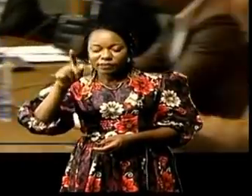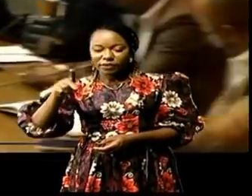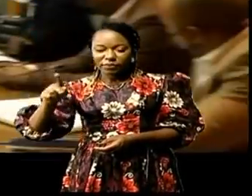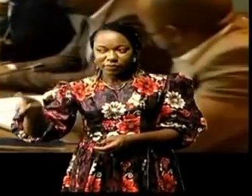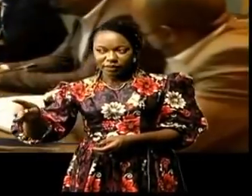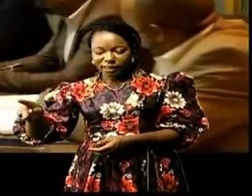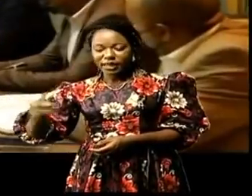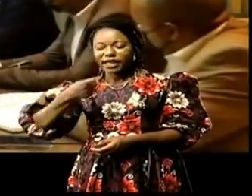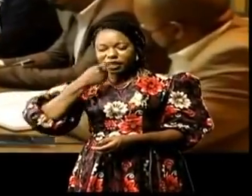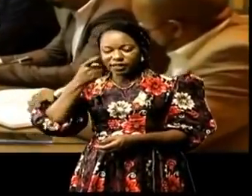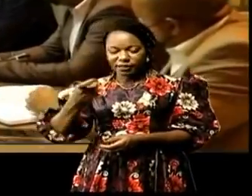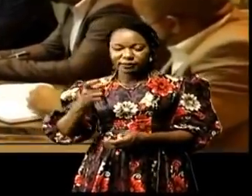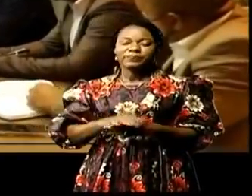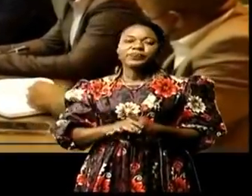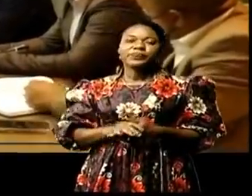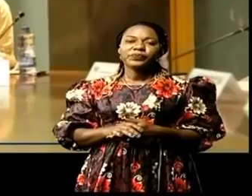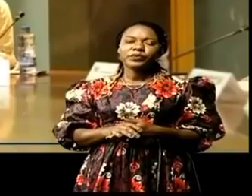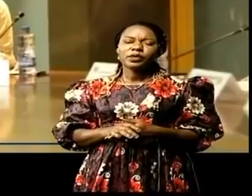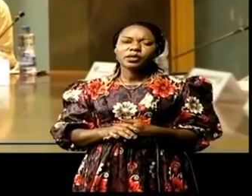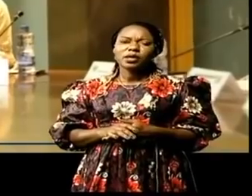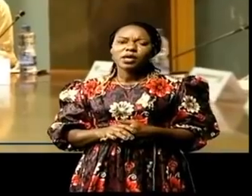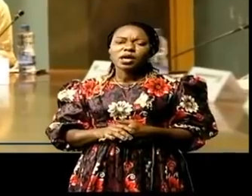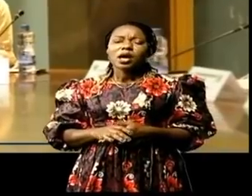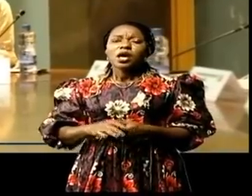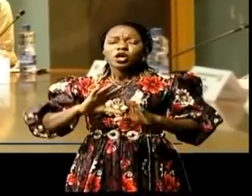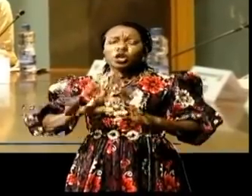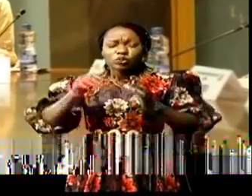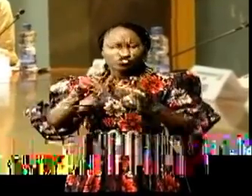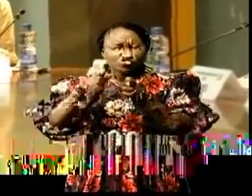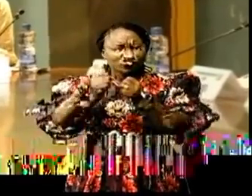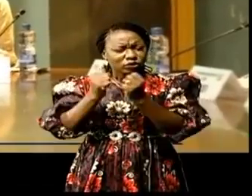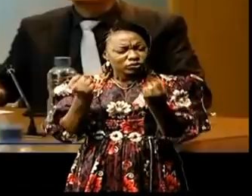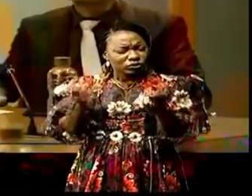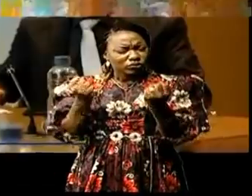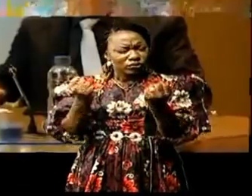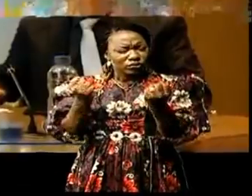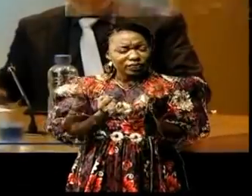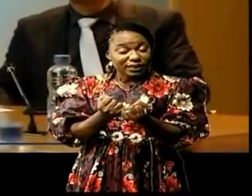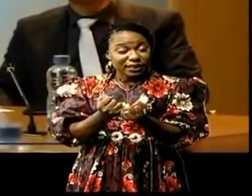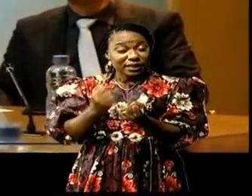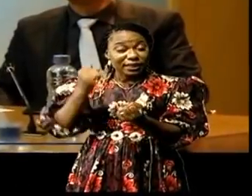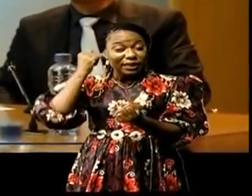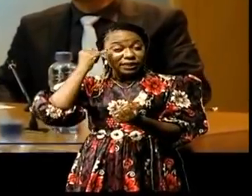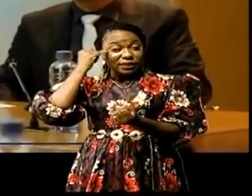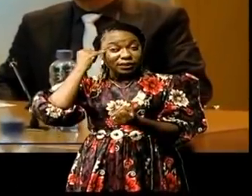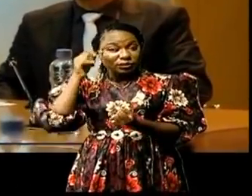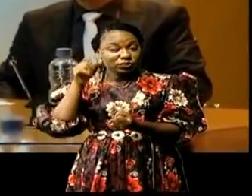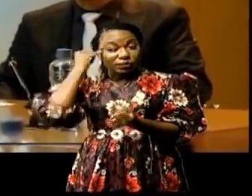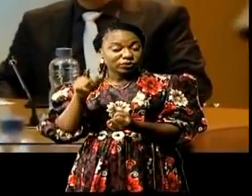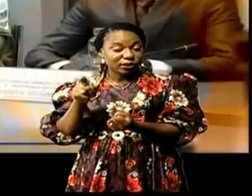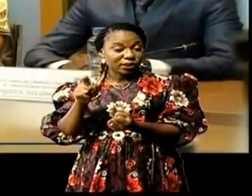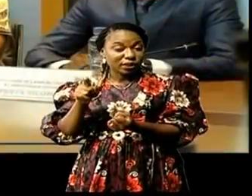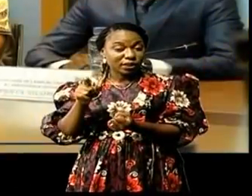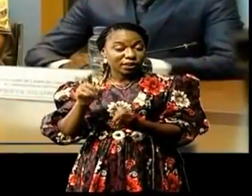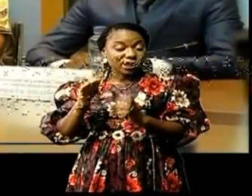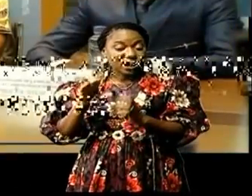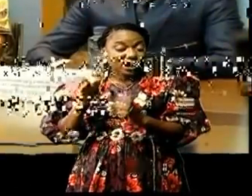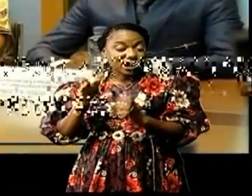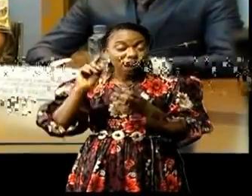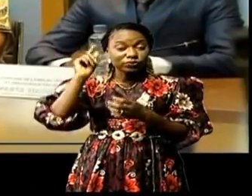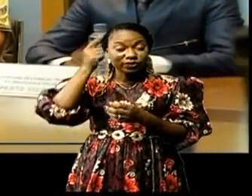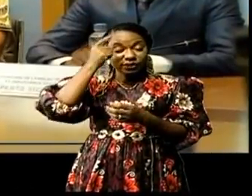se dégage que les effectifs déclarés par la Société sino-congolaise des mines à la commission gouvernementale sont